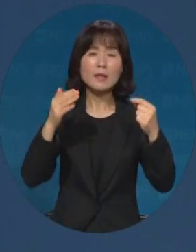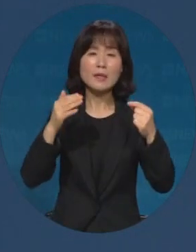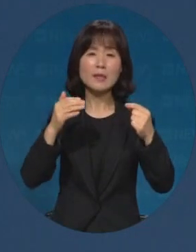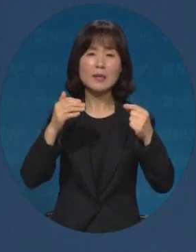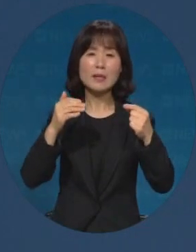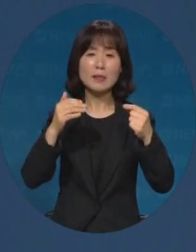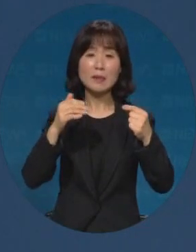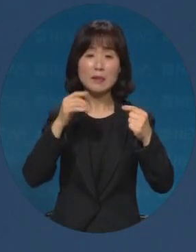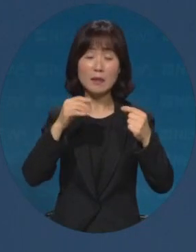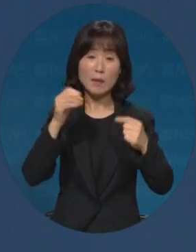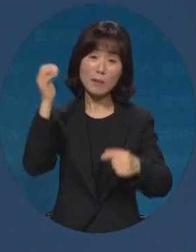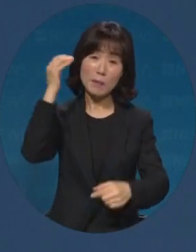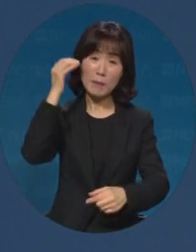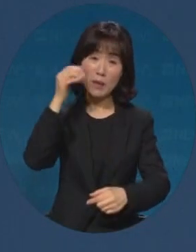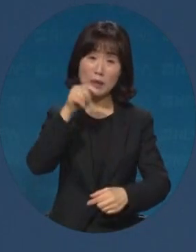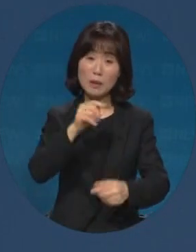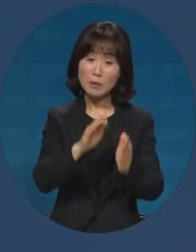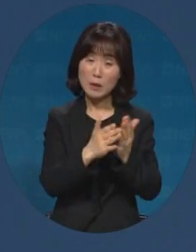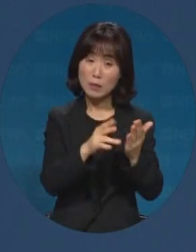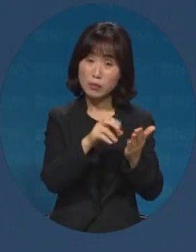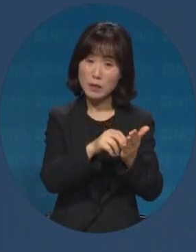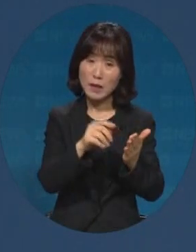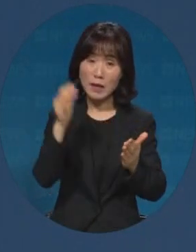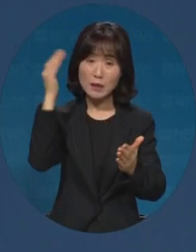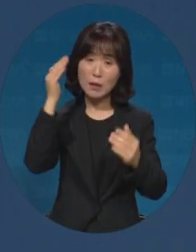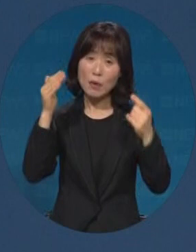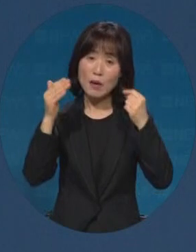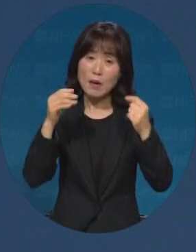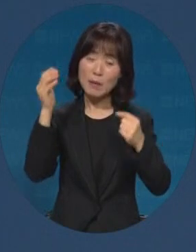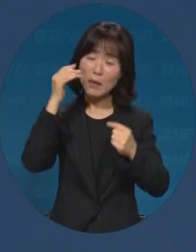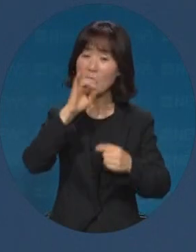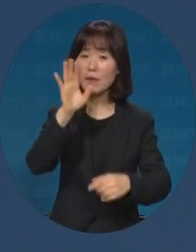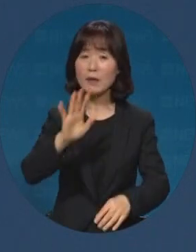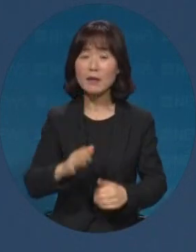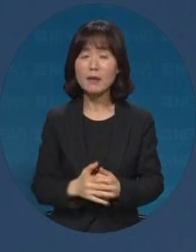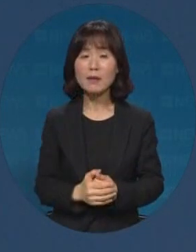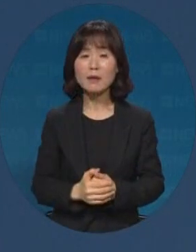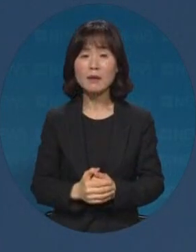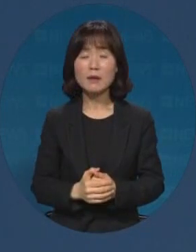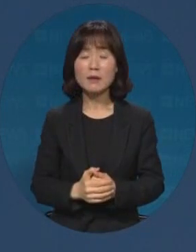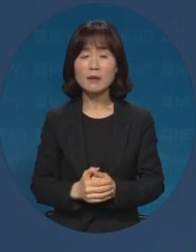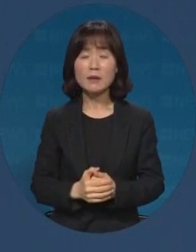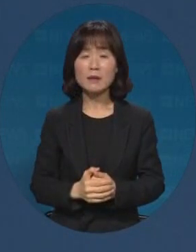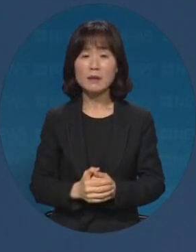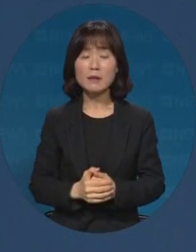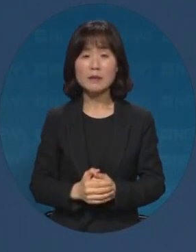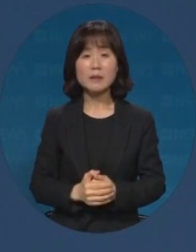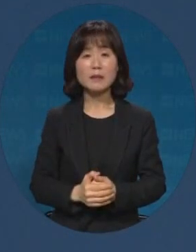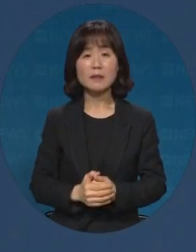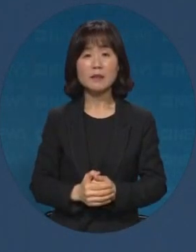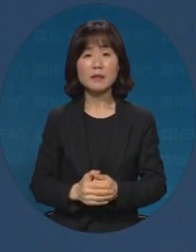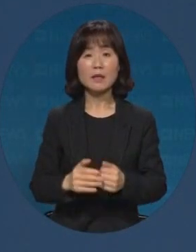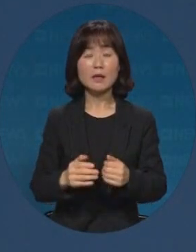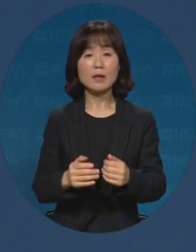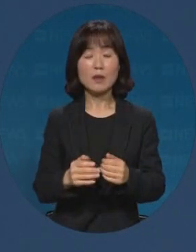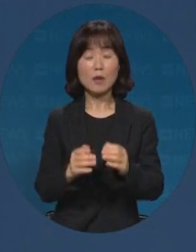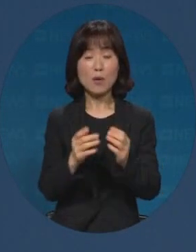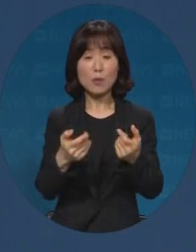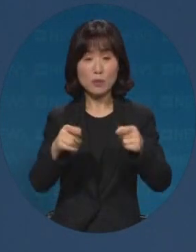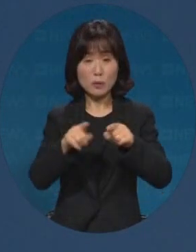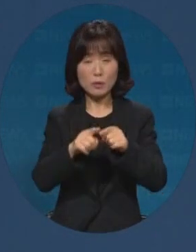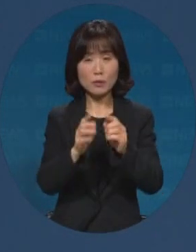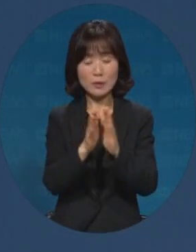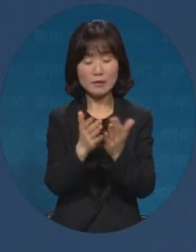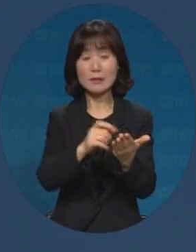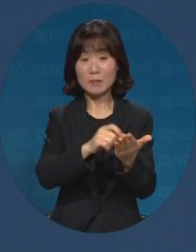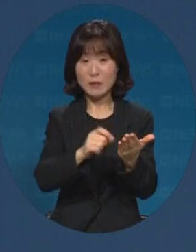되면은 절대 안 된다고 생각을 하고요네 저는 어떤 식으로든지 공동 교과서 집필이 아든